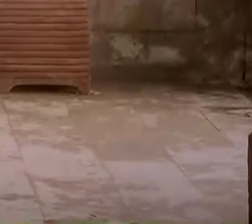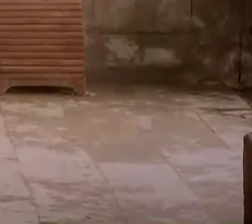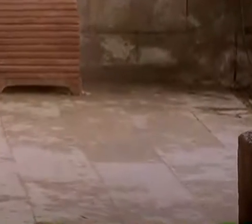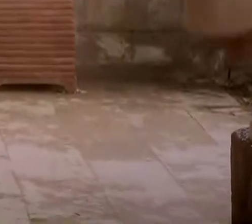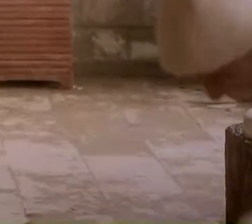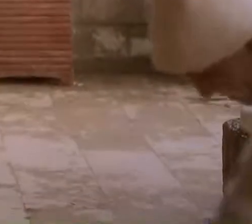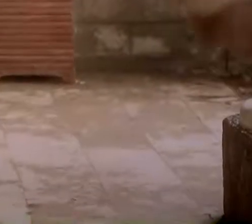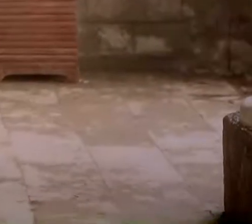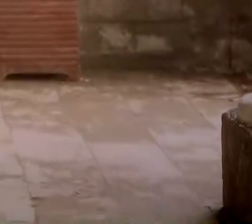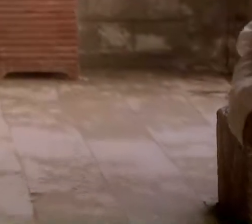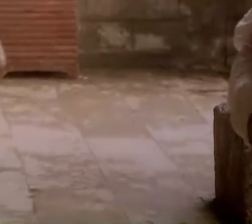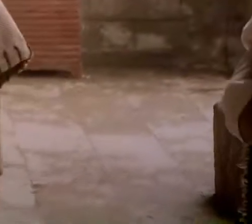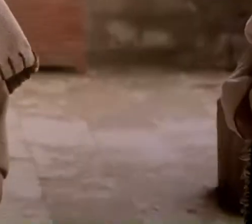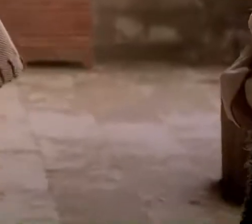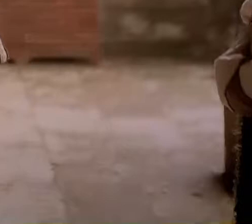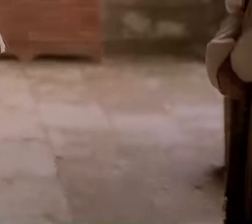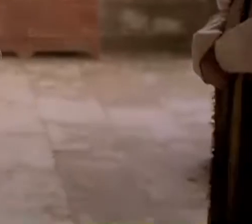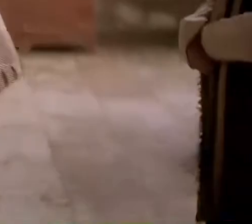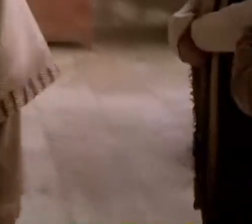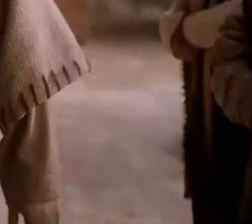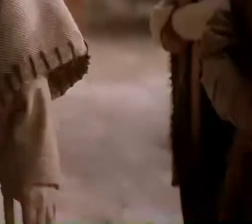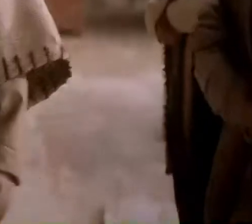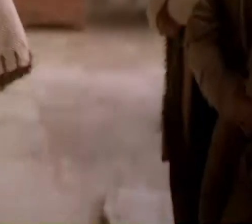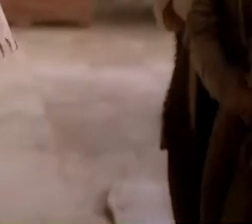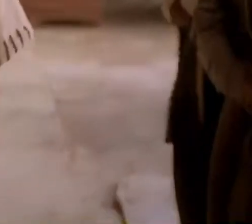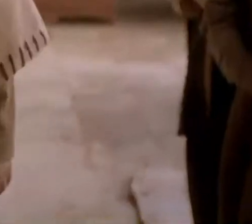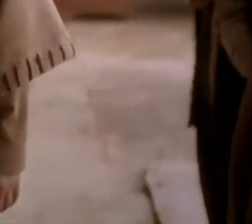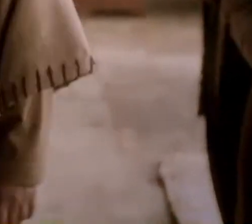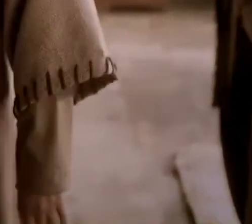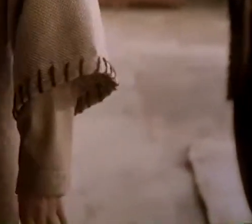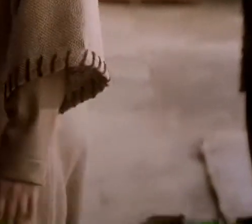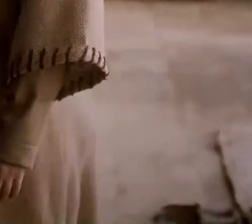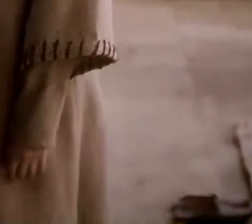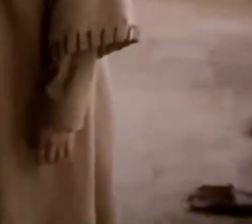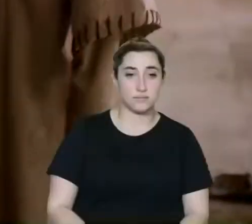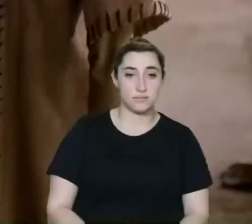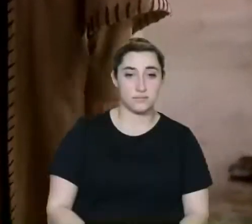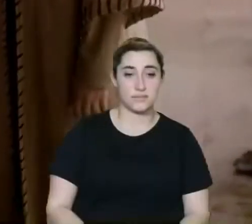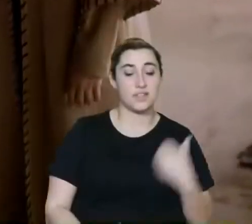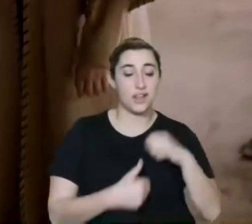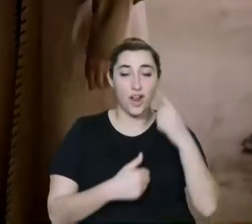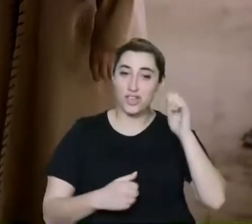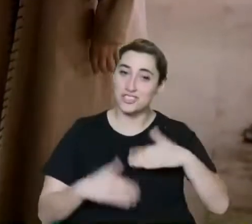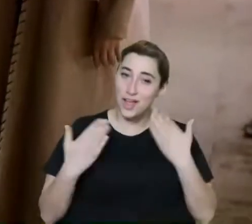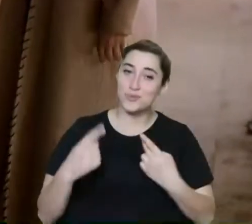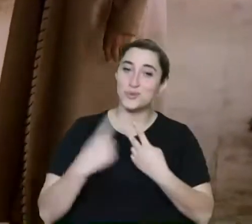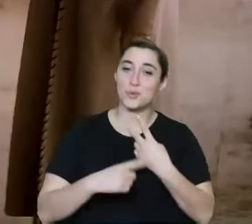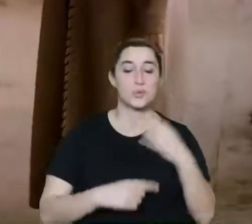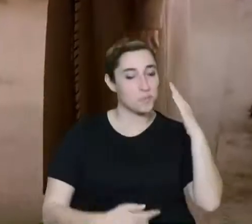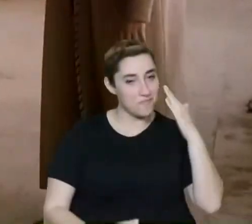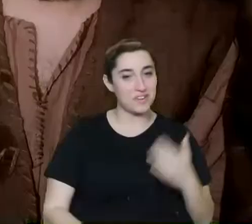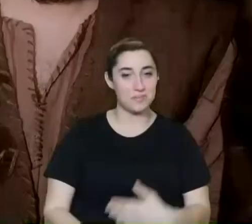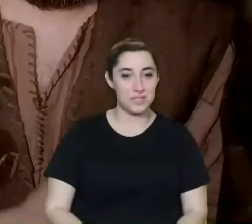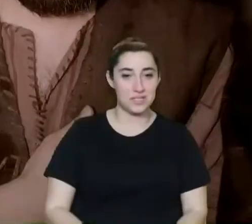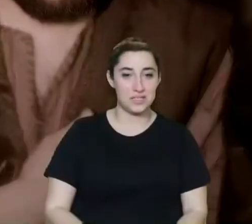daha selamlaştı. Onlar da kalktılar ayağa. Yunus Ali Taygular'ın karşısında durdu ayaktalar. Tekrar hoş gelmişsin Yunus'um. Hoş